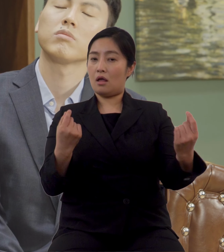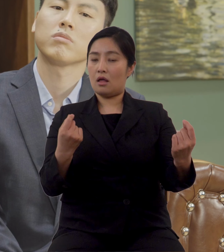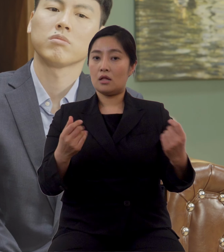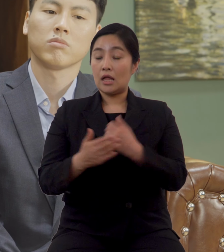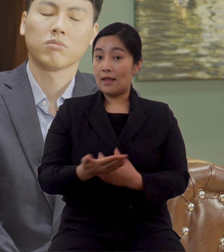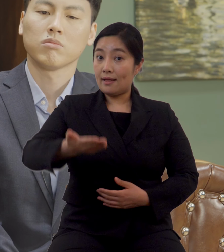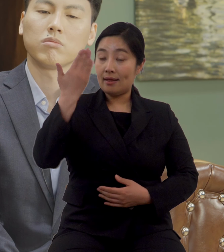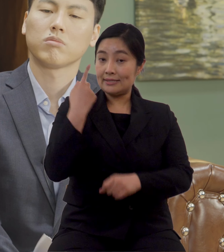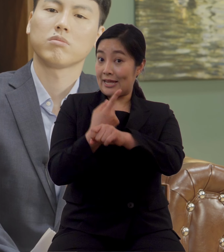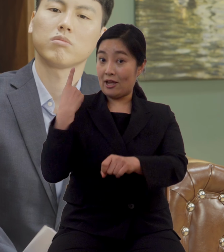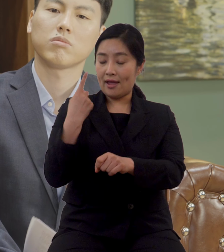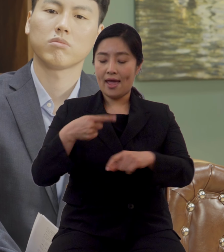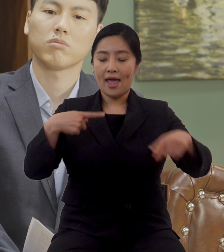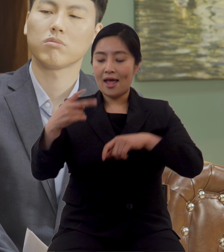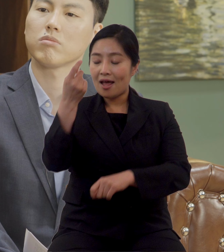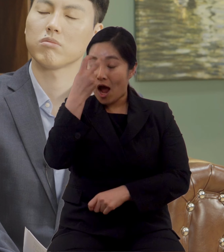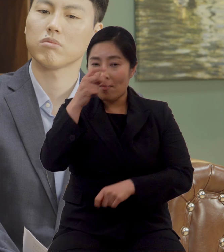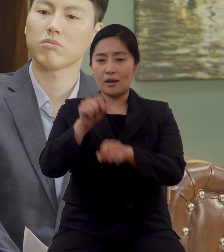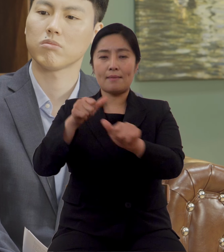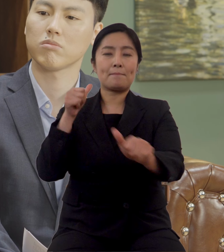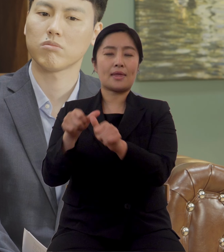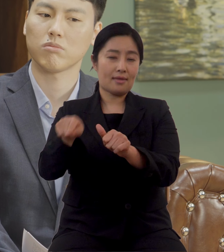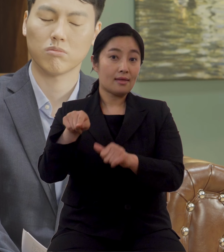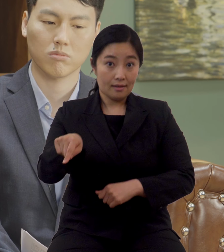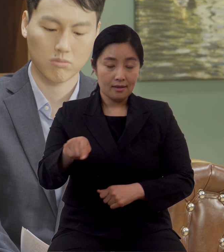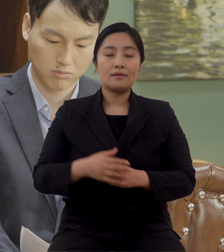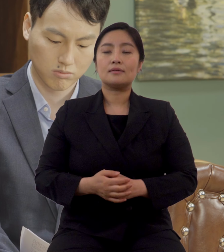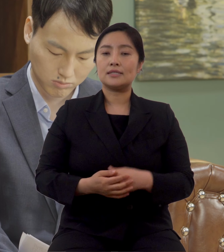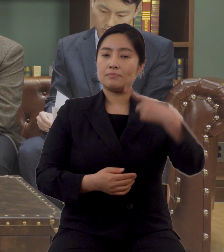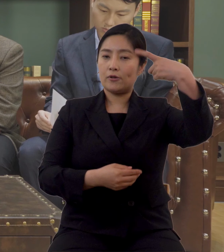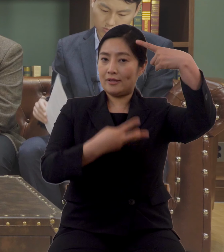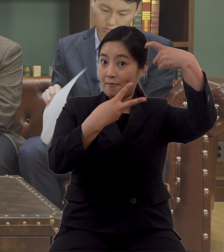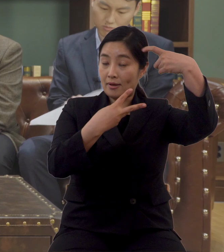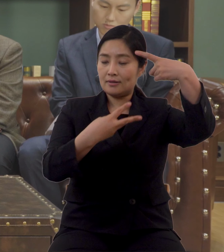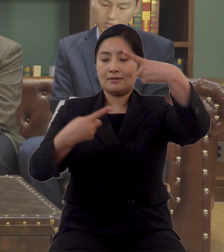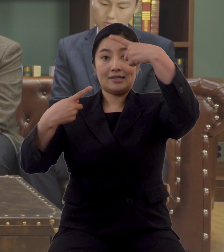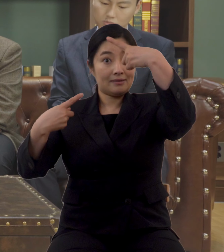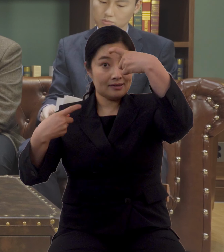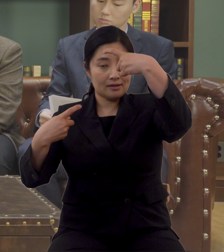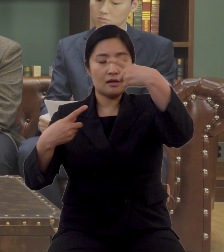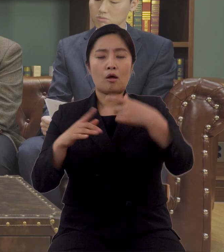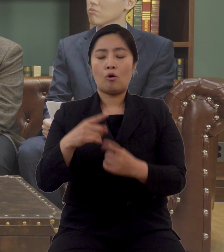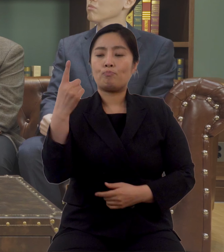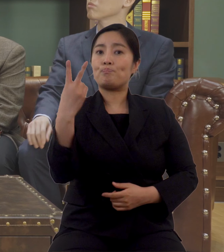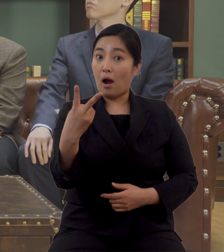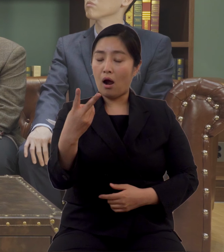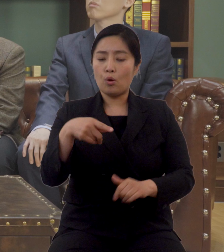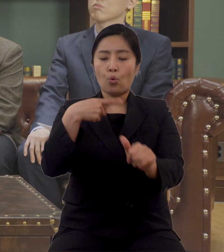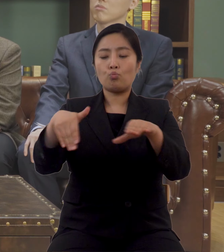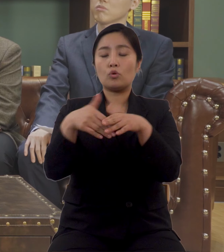저도 마찬가지로 지난 작년에 있었던 행정사무감사에 지적된 사항이고요. 11월 3일, 11일